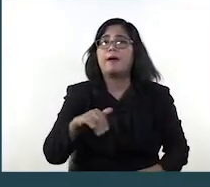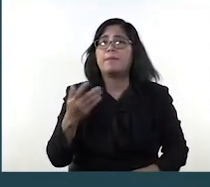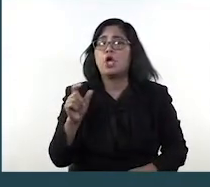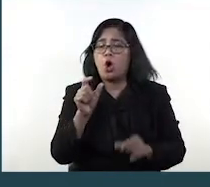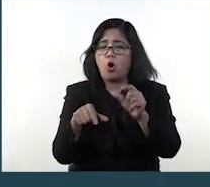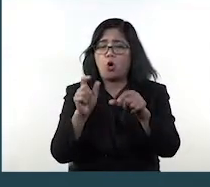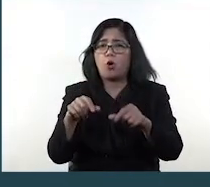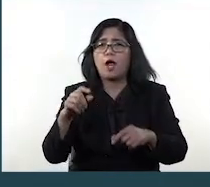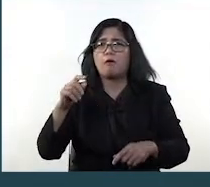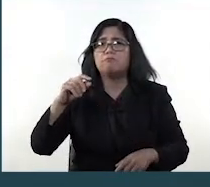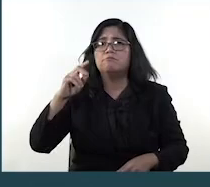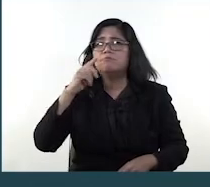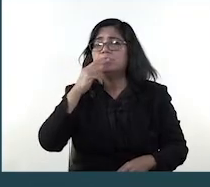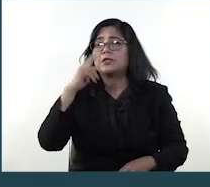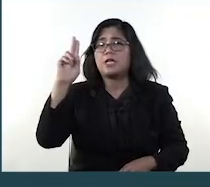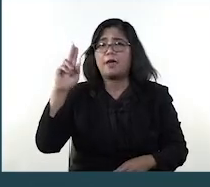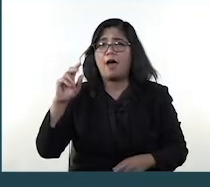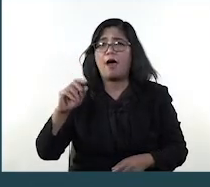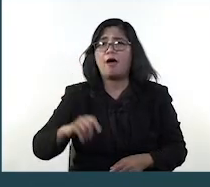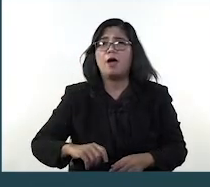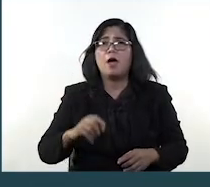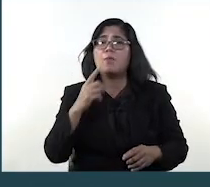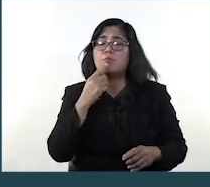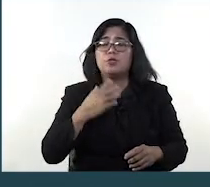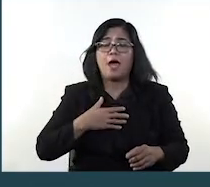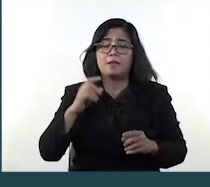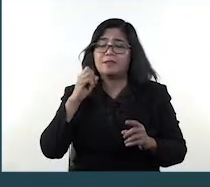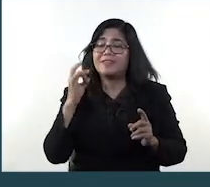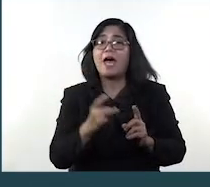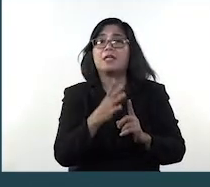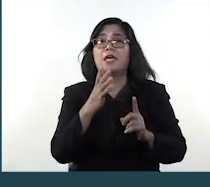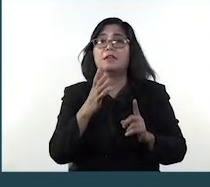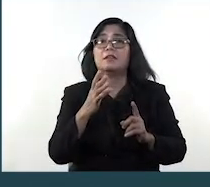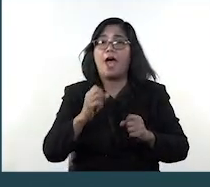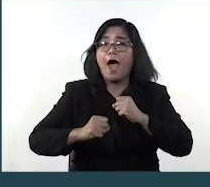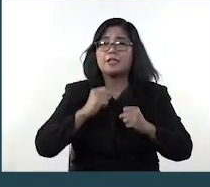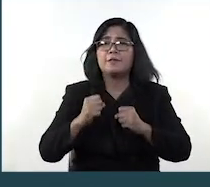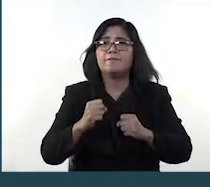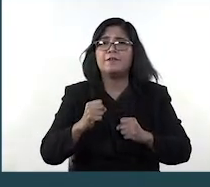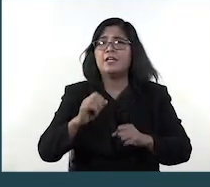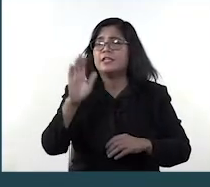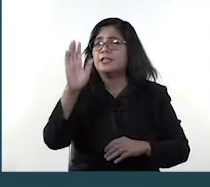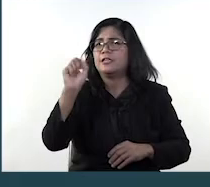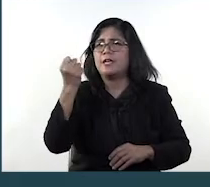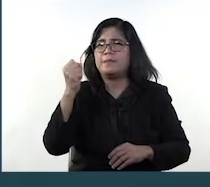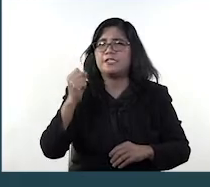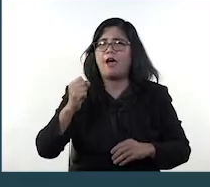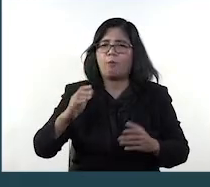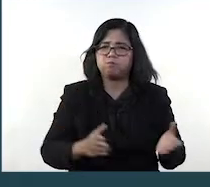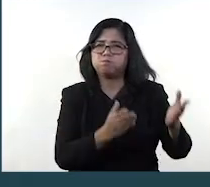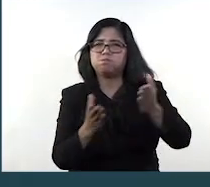akan digoncangkan nge-review Yesus dengan tegas bilang jika anak manusia datang kembali masih dijumpai Man